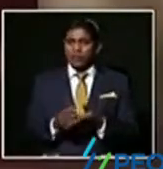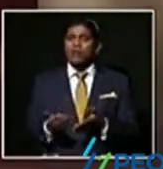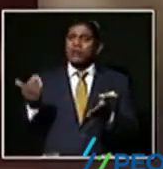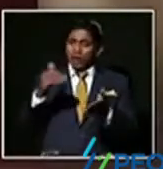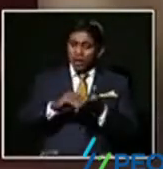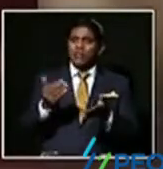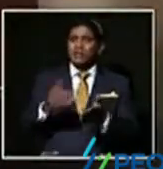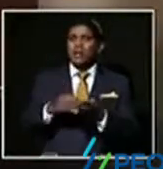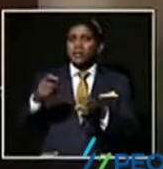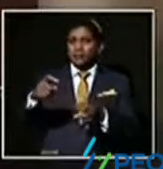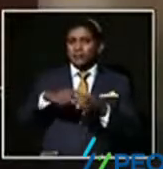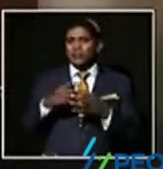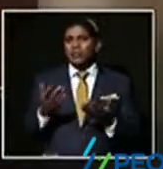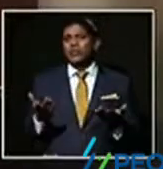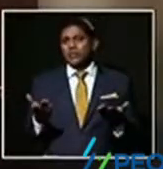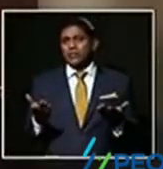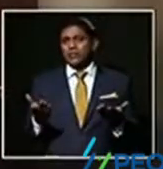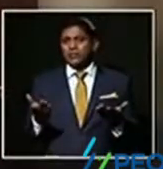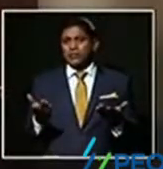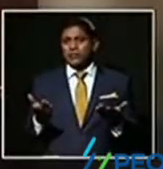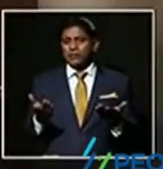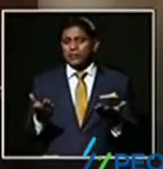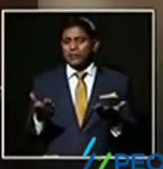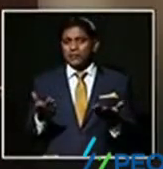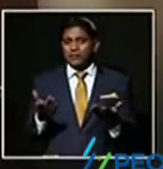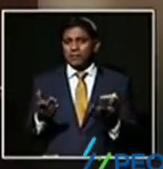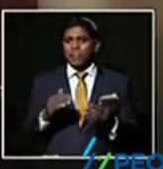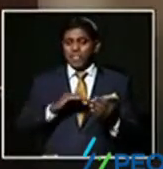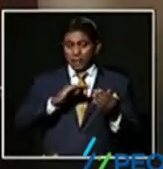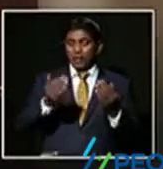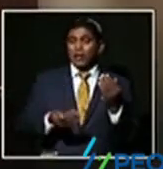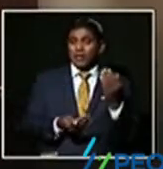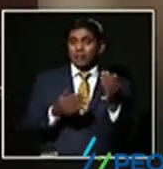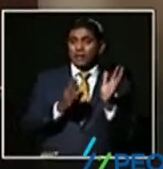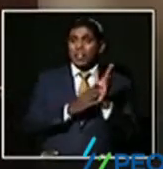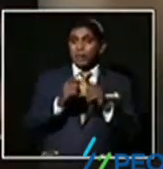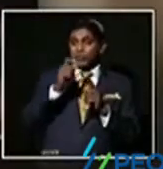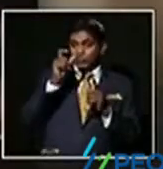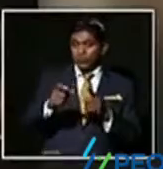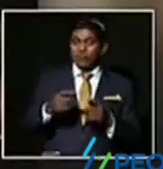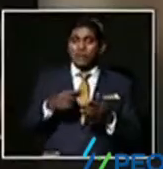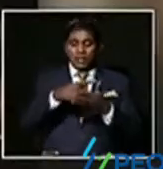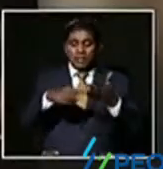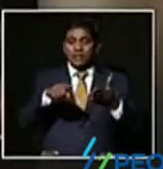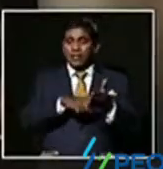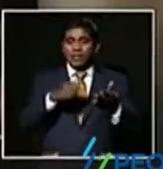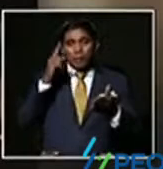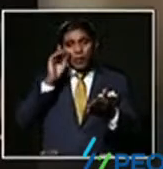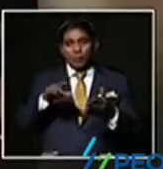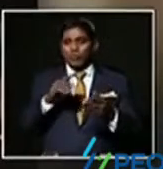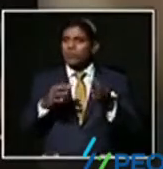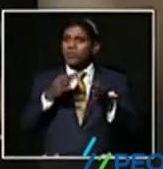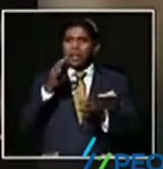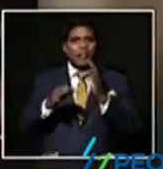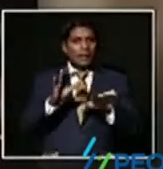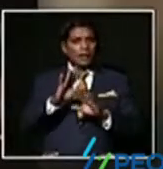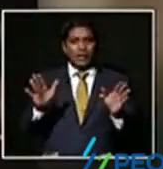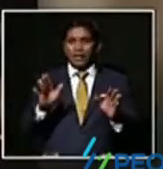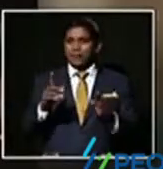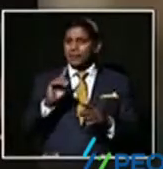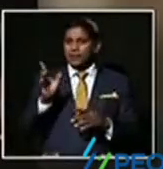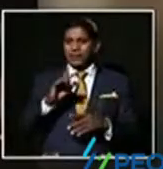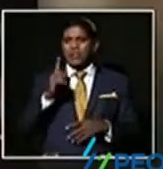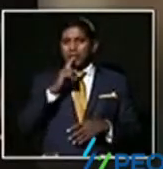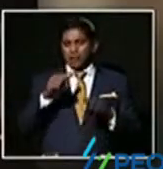තැනකට හැමෝම කතා කරනවා. අනේ ප්‍රසන්න රණතුංග මැතිතුමනි මේ ඡන්දයක් බලාපොරොත්තු වෙලා මම කතා කරේ නැහැ. ඒක කියන්න එපා. ඒක මට කරන